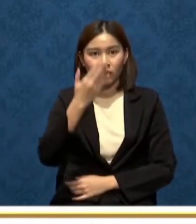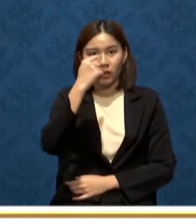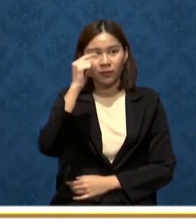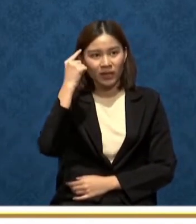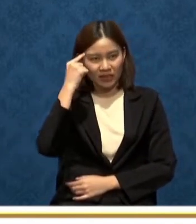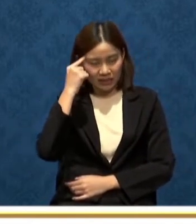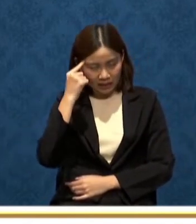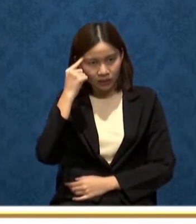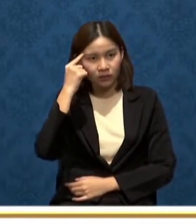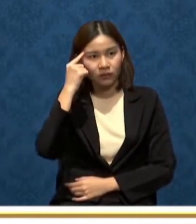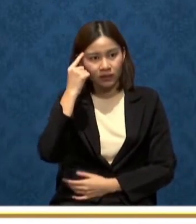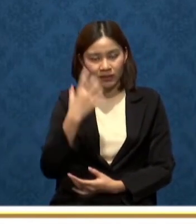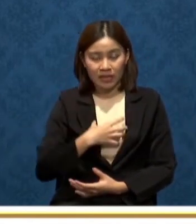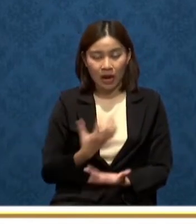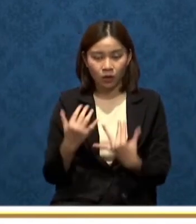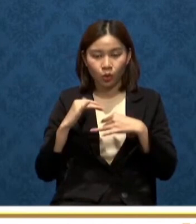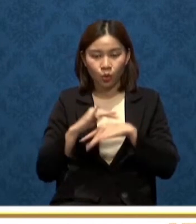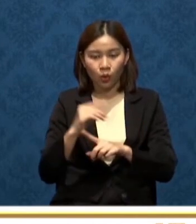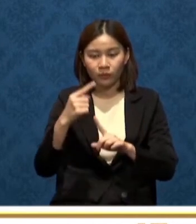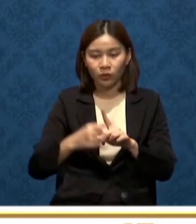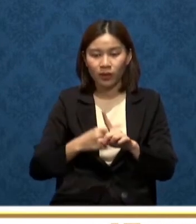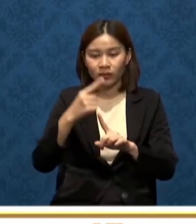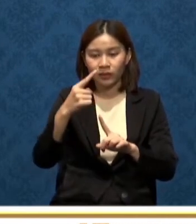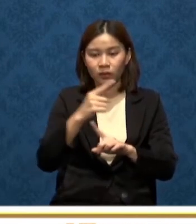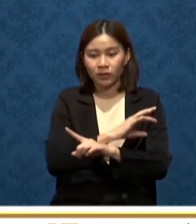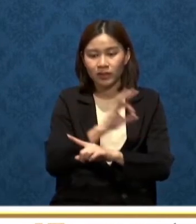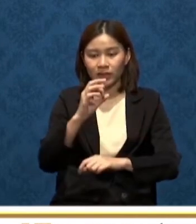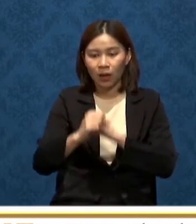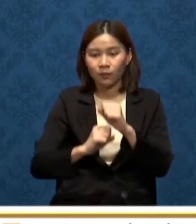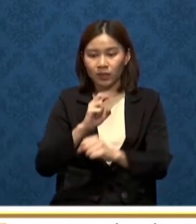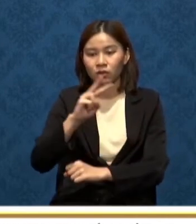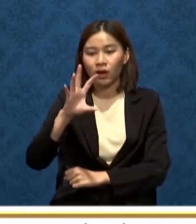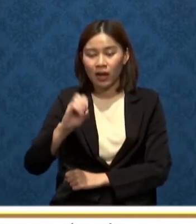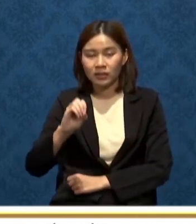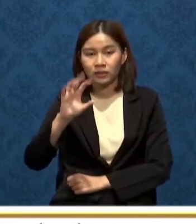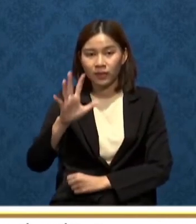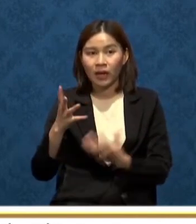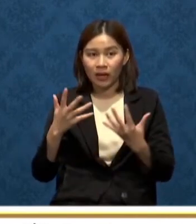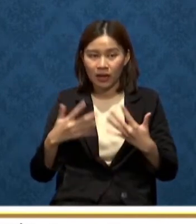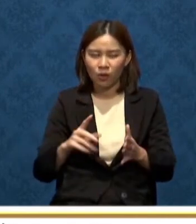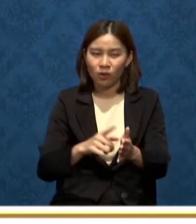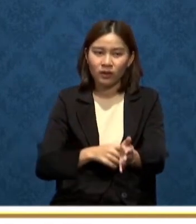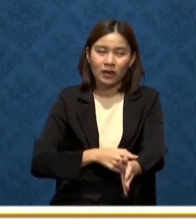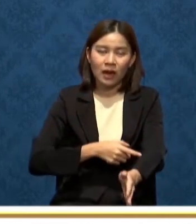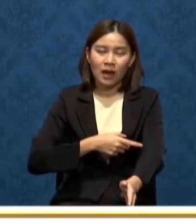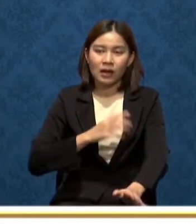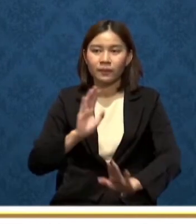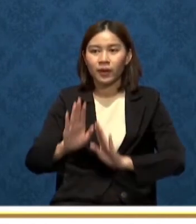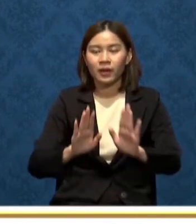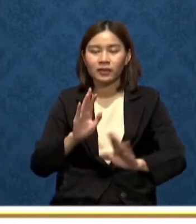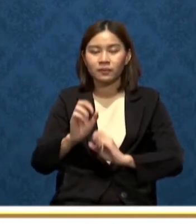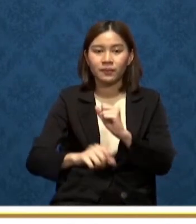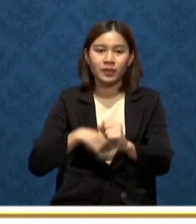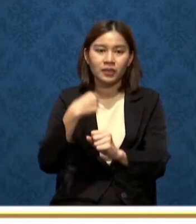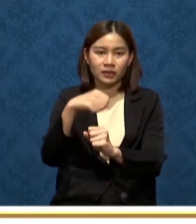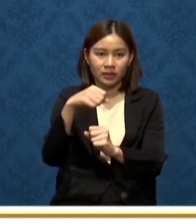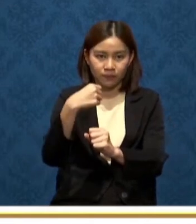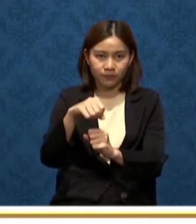ตนาลมไปตงแต่วท 9กราคม 2555 ก็นานนับ 10 ปีจ